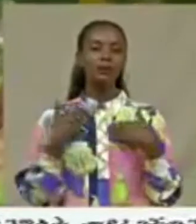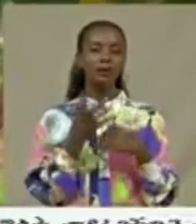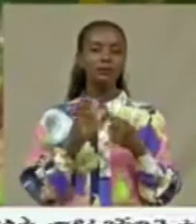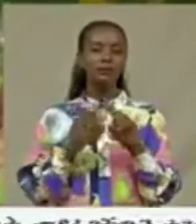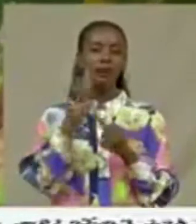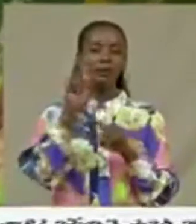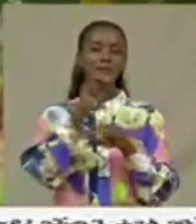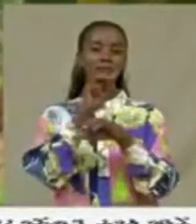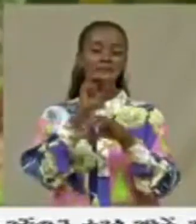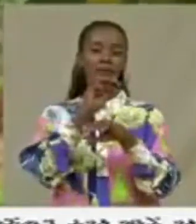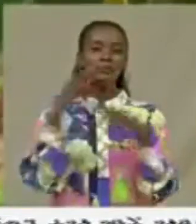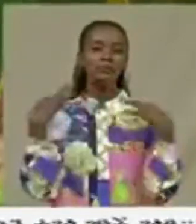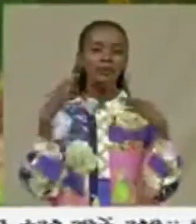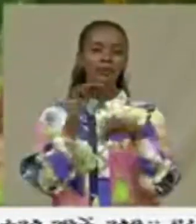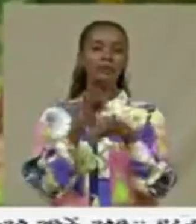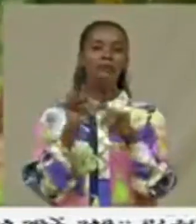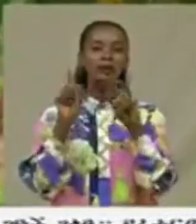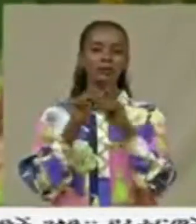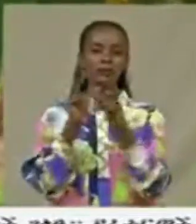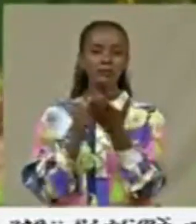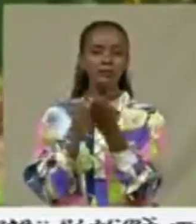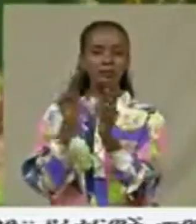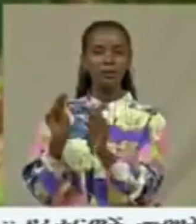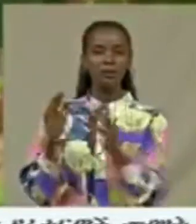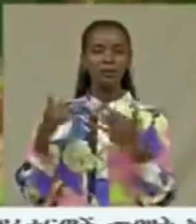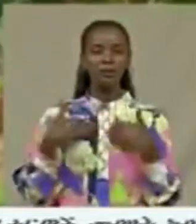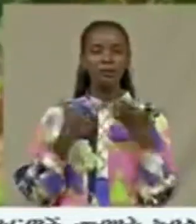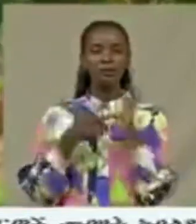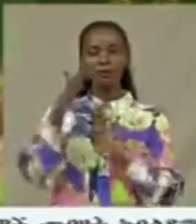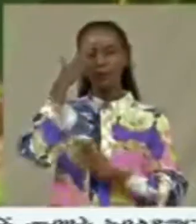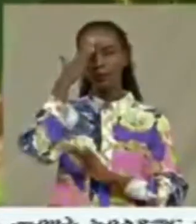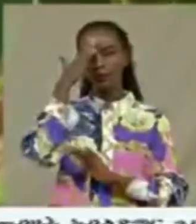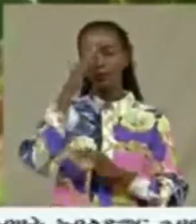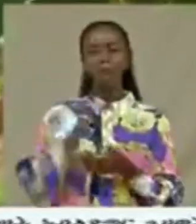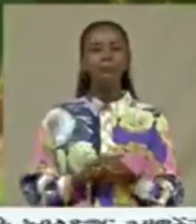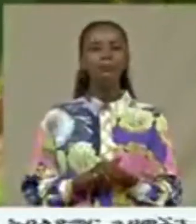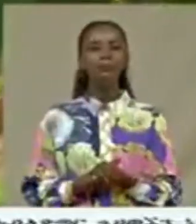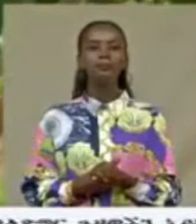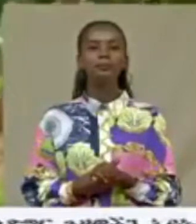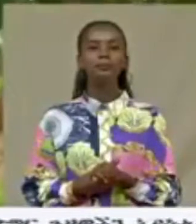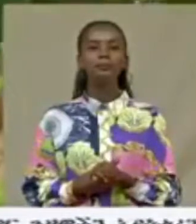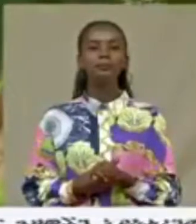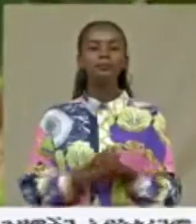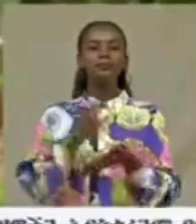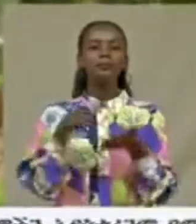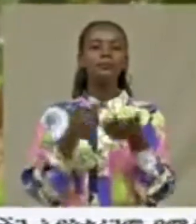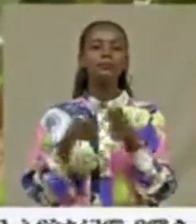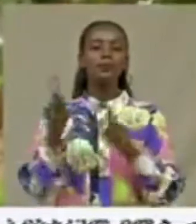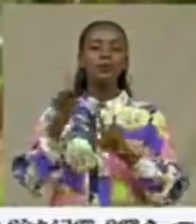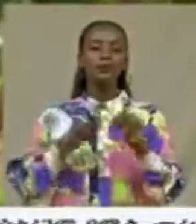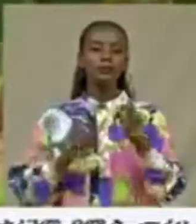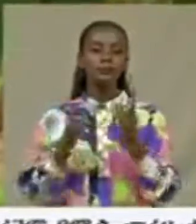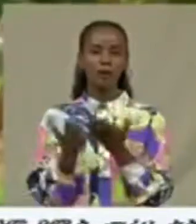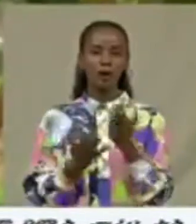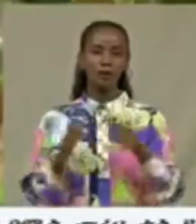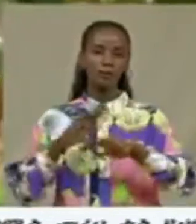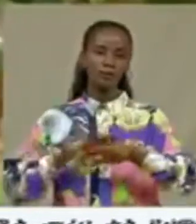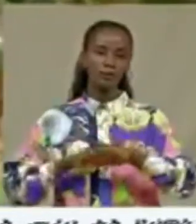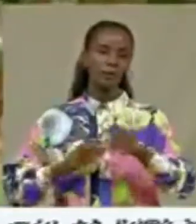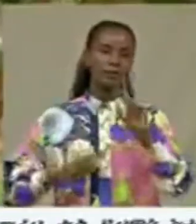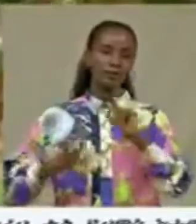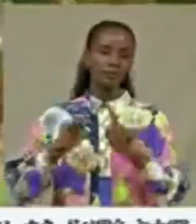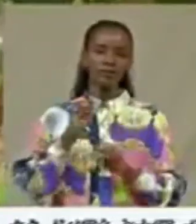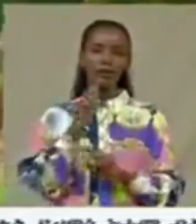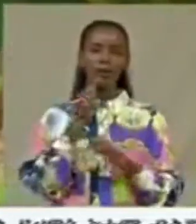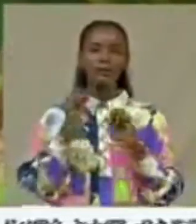ጤና ጣቢያ ምን ያለ በጀት መመደብ እንዳለበት በግልጽ ይታወቃል። ስለዚህ የህዝብን አገልግሎት ላይ ህዝብን